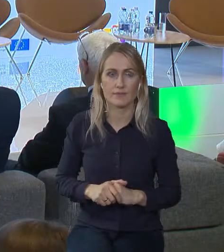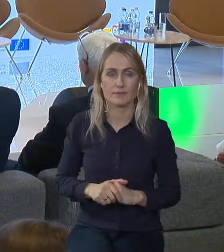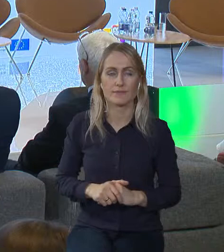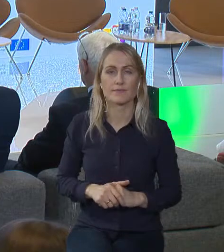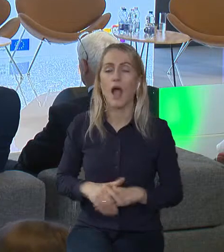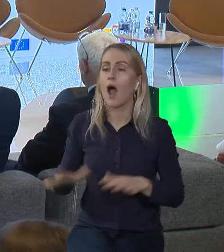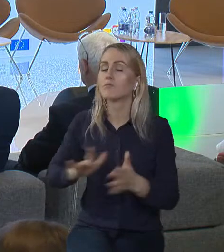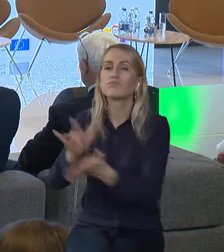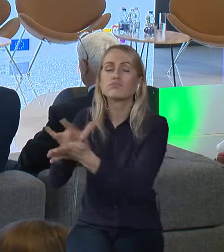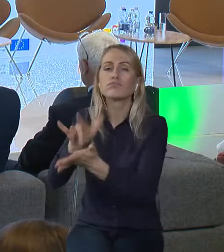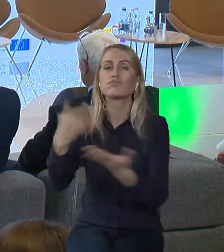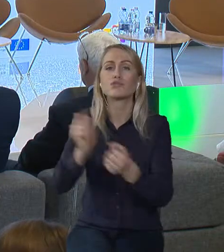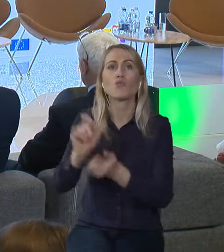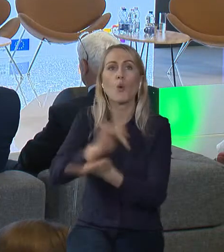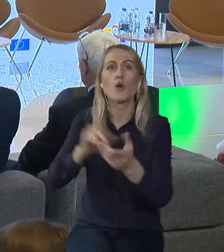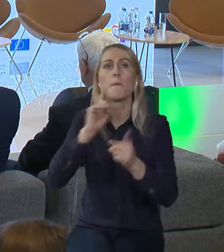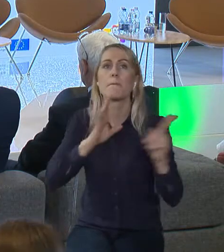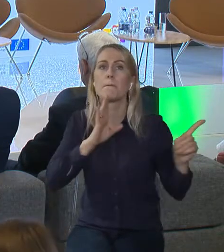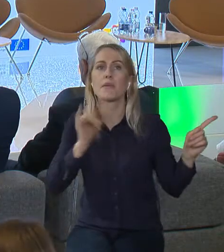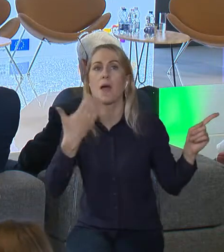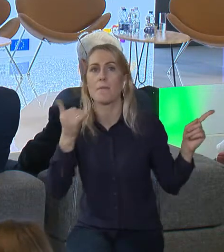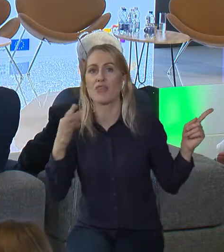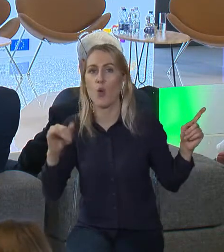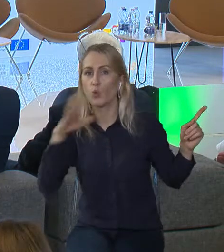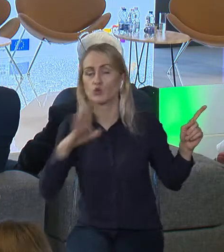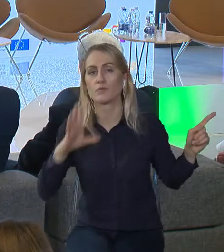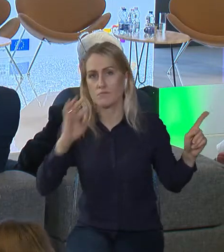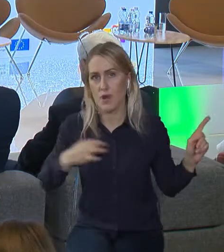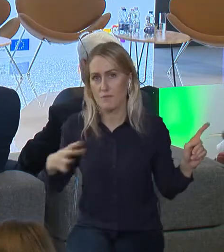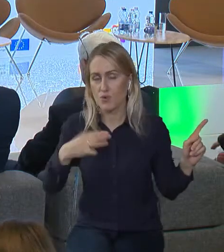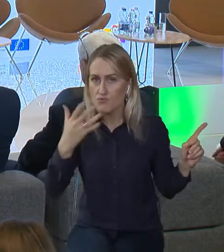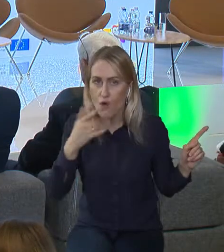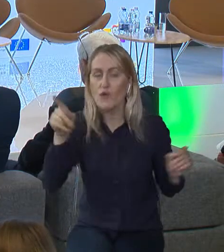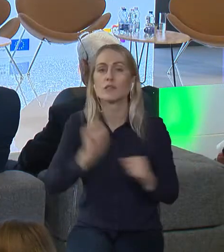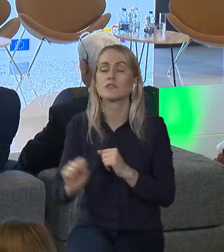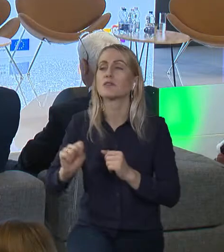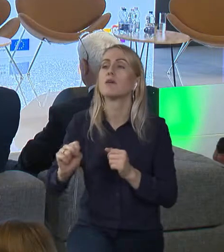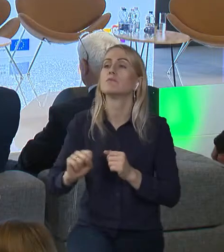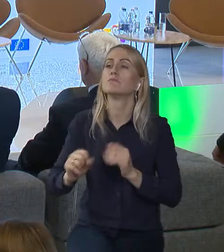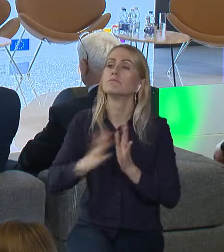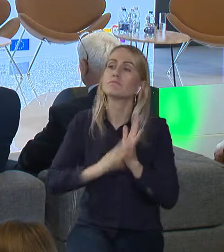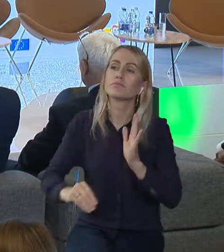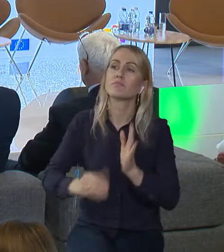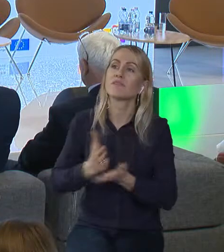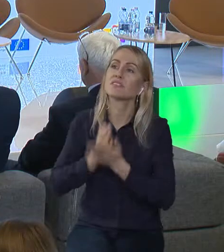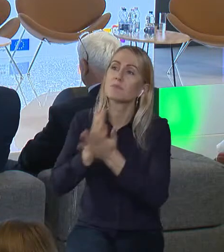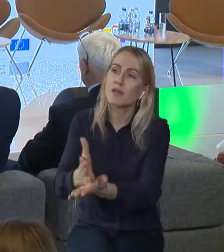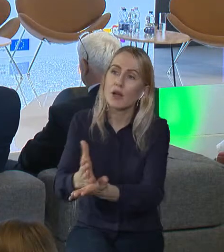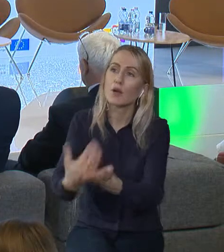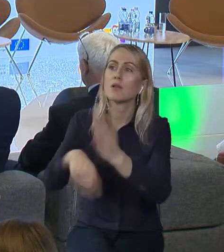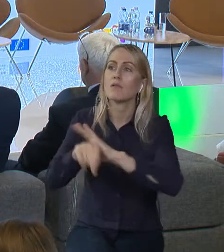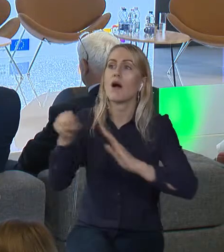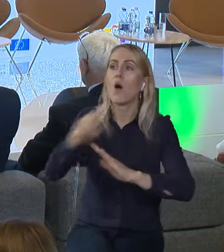geolokalizacja ośrodków, to tak jak pan Mateusz wspominał, to jest moduł wspierający osoby